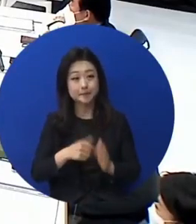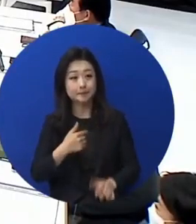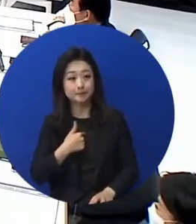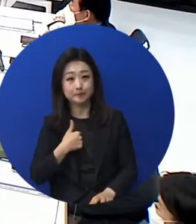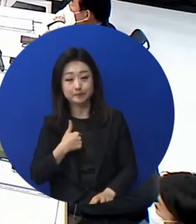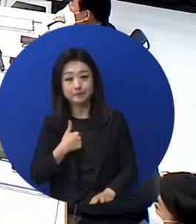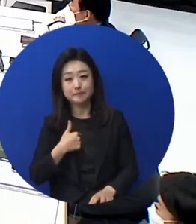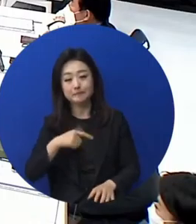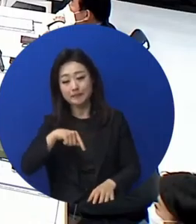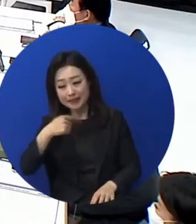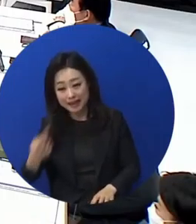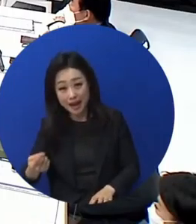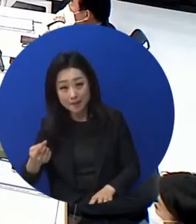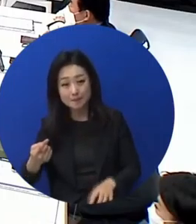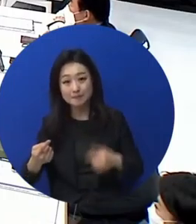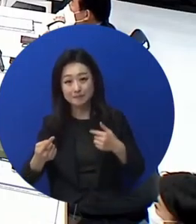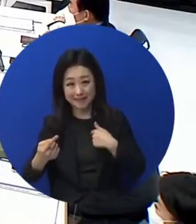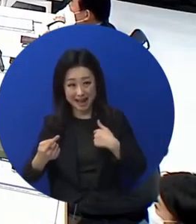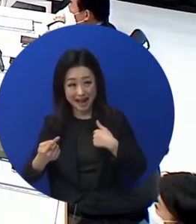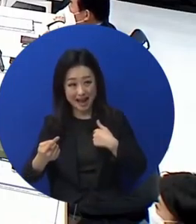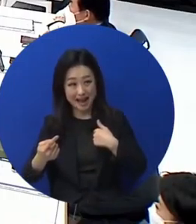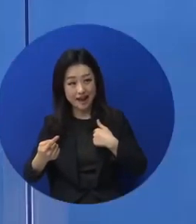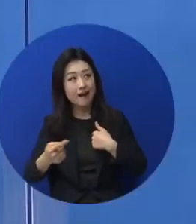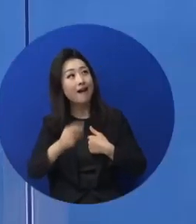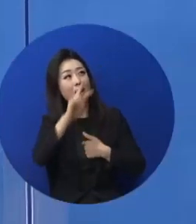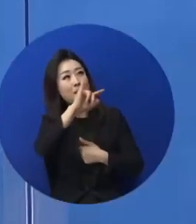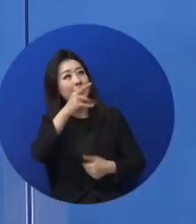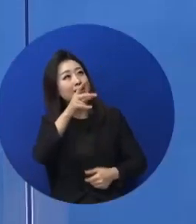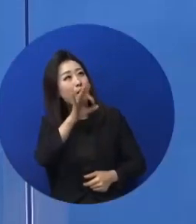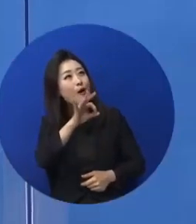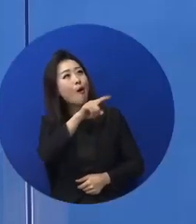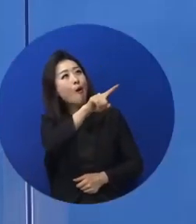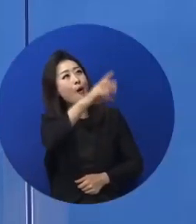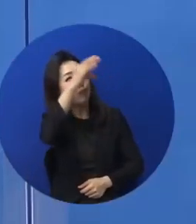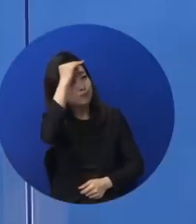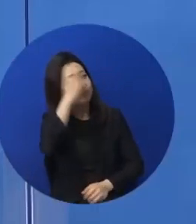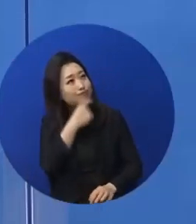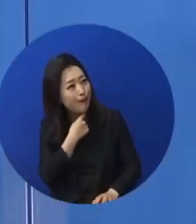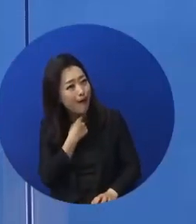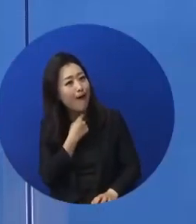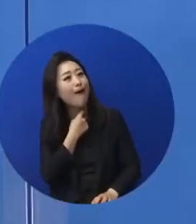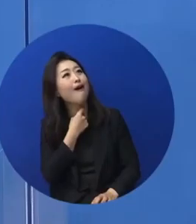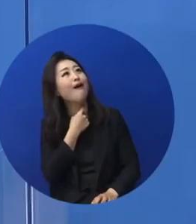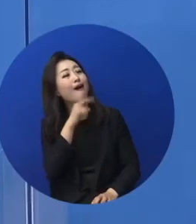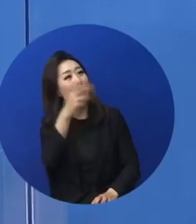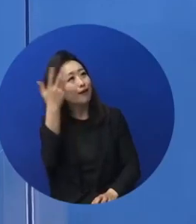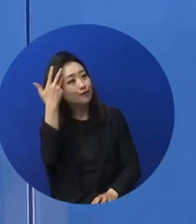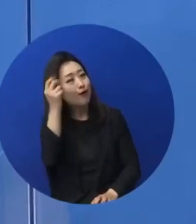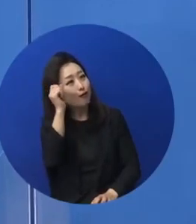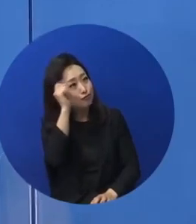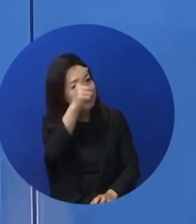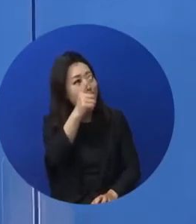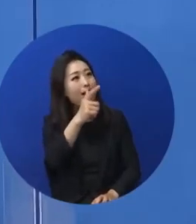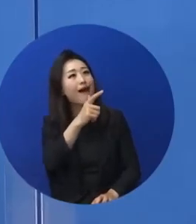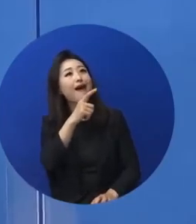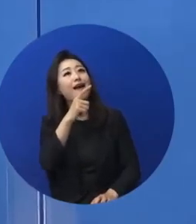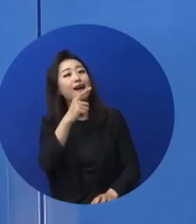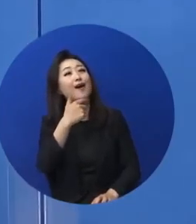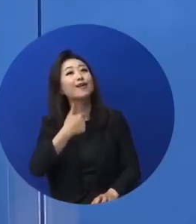민주당 후보들이 저를 소환했으면 좋겠습니다. 박인영은 어떻게 했더라? 야, 박인영 한 거 좀 찾아봐봐. 어떤 철학으로 시장을 운영했지?